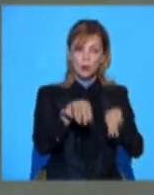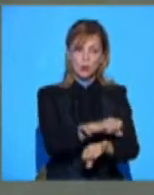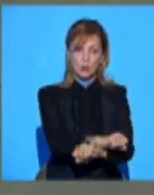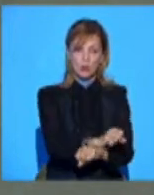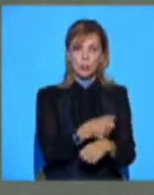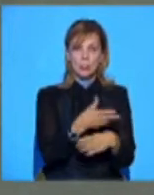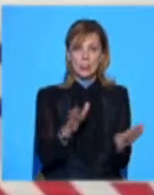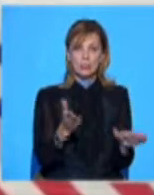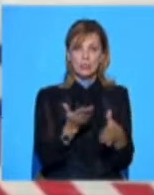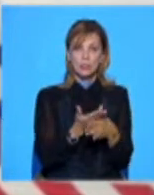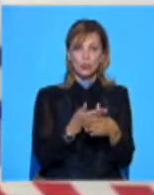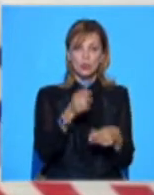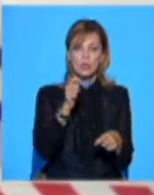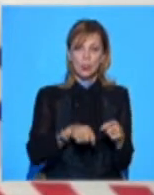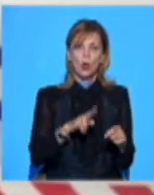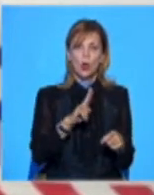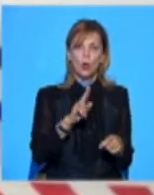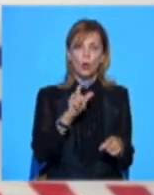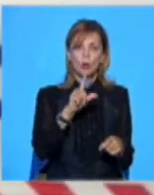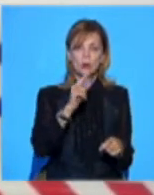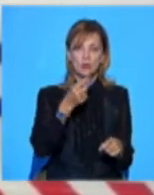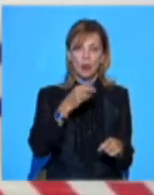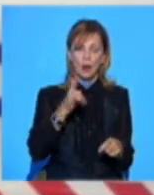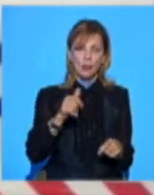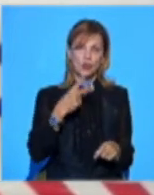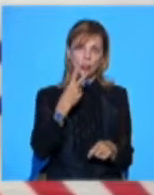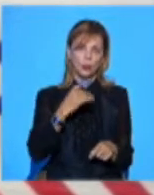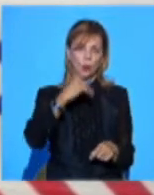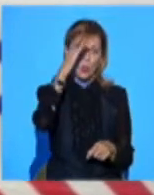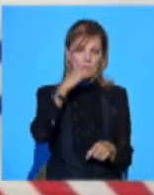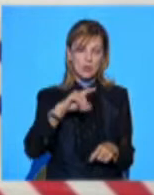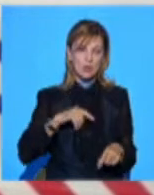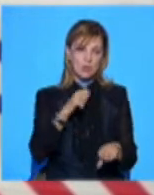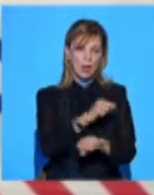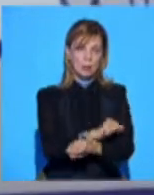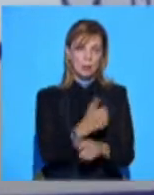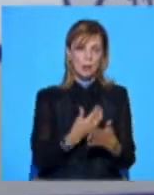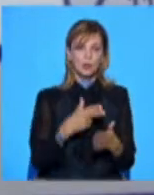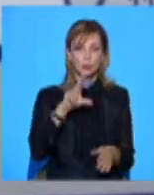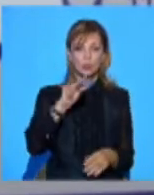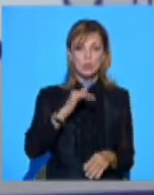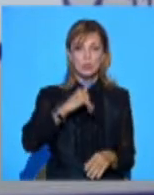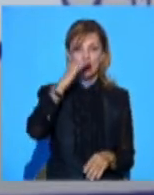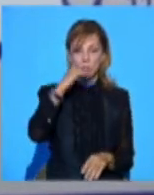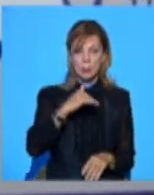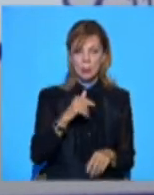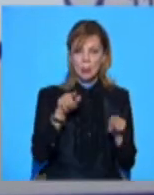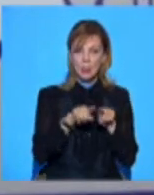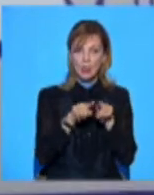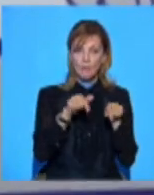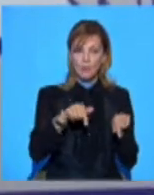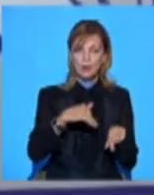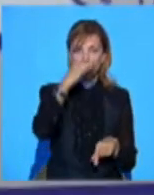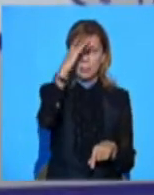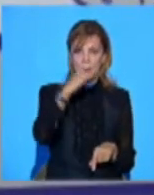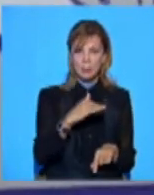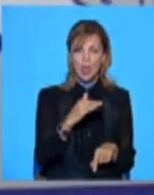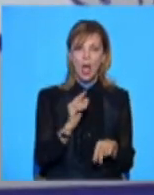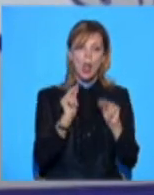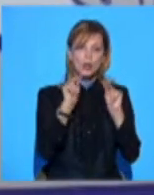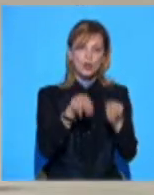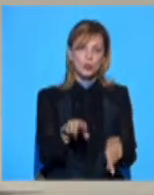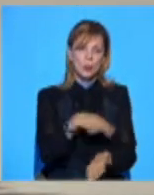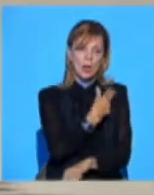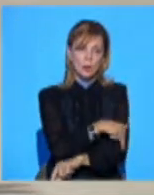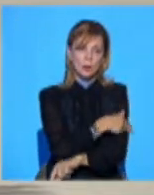deschis dosar penal pentru ultraj, iar a doua zi s-a decis arestarea sa preventivă pentru 30 de zile. În aceea zi a fost transportat de urgență